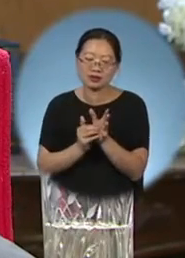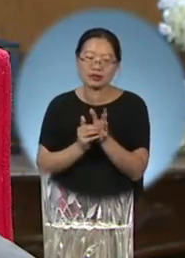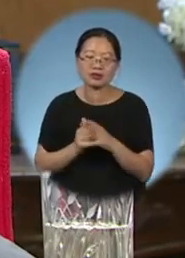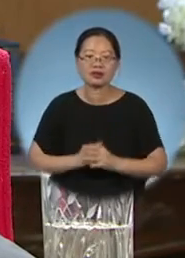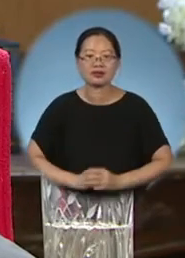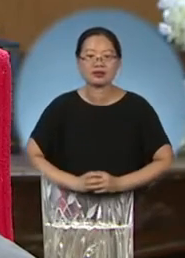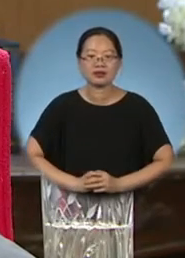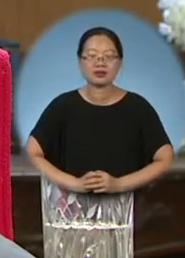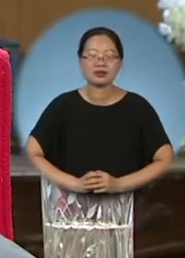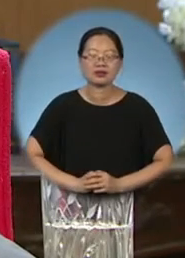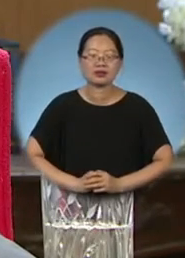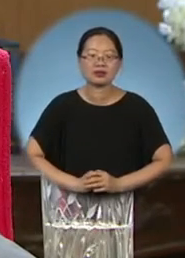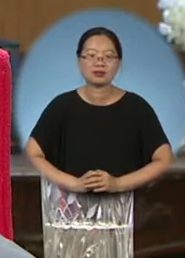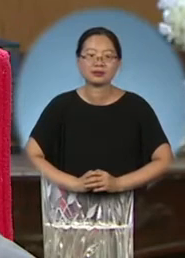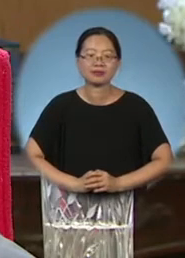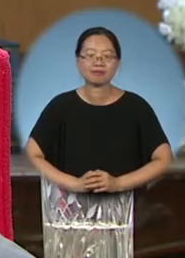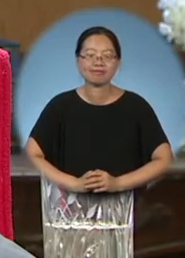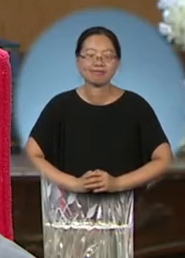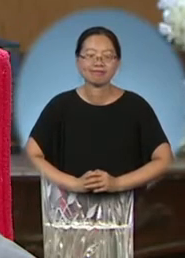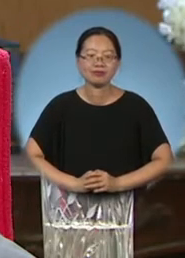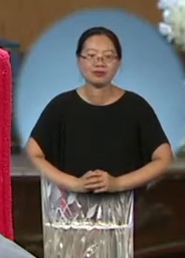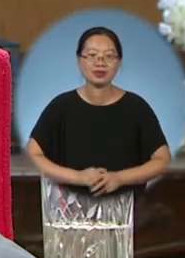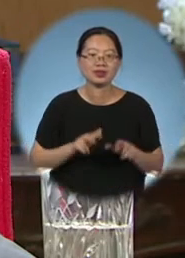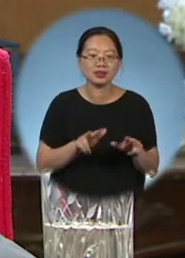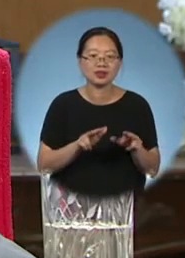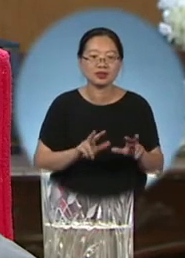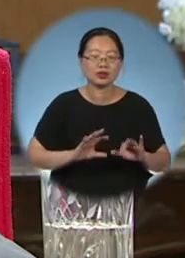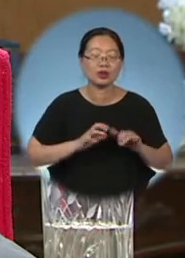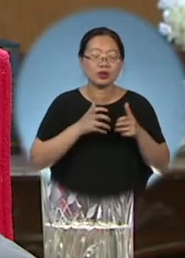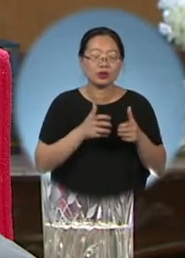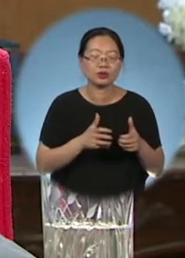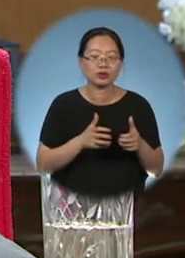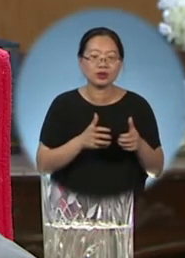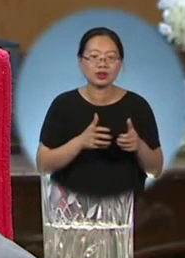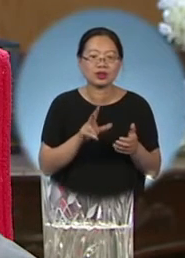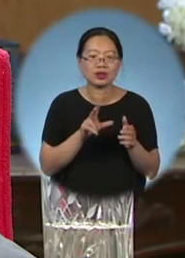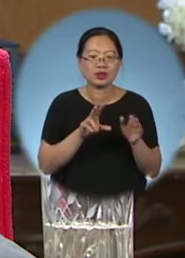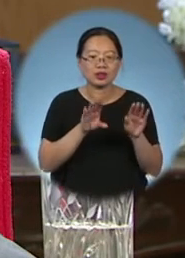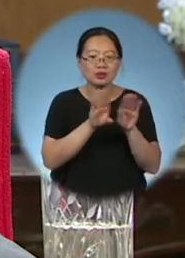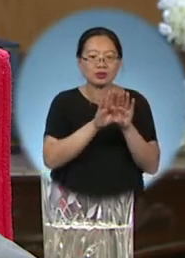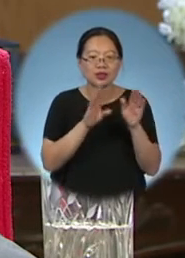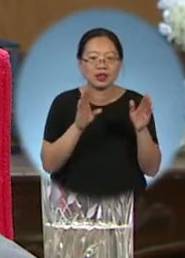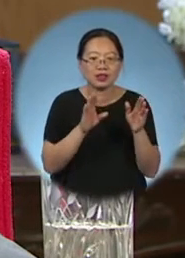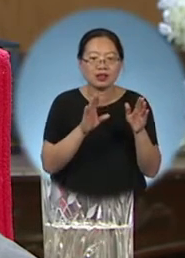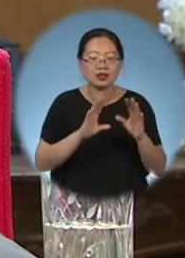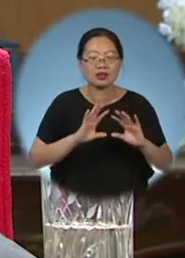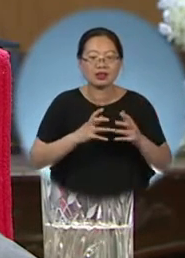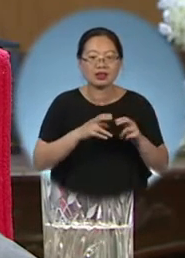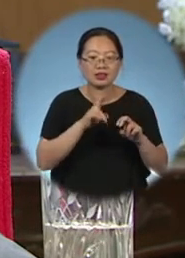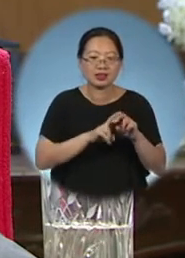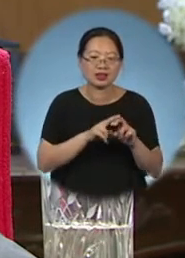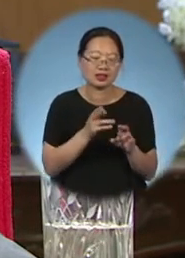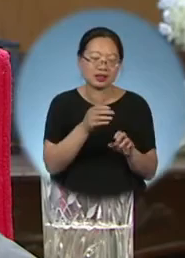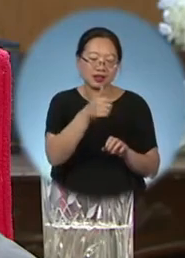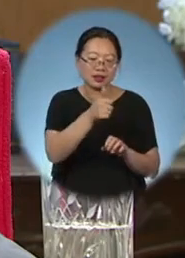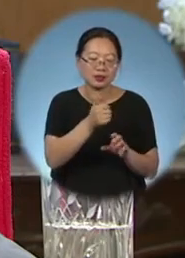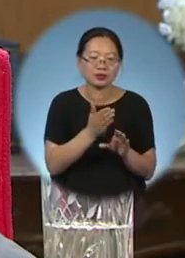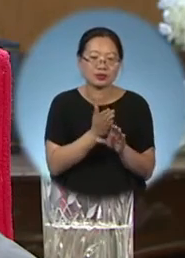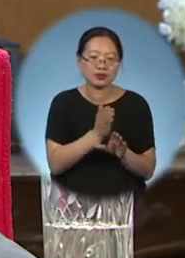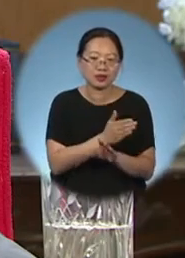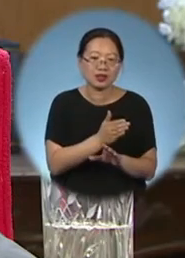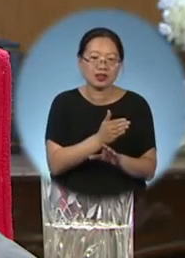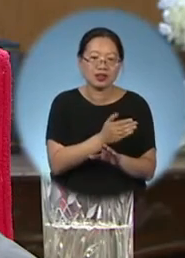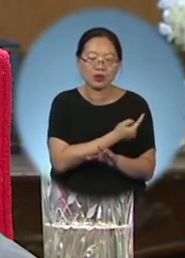예. 그나저나 지금 국회 문 열자마자 국회의장부터 이제